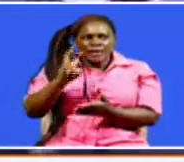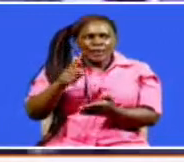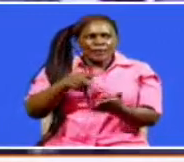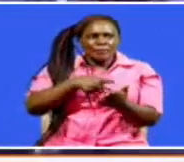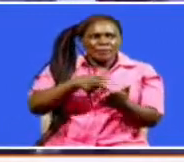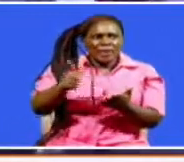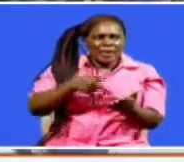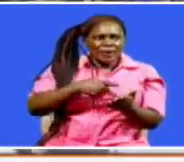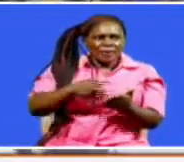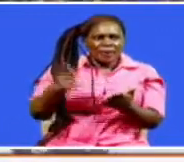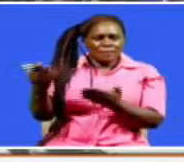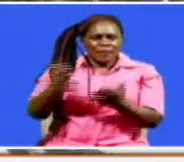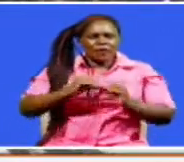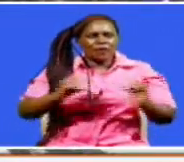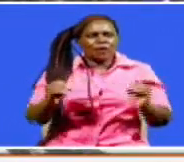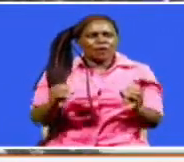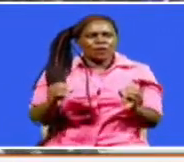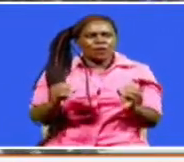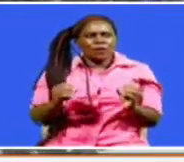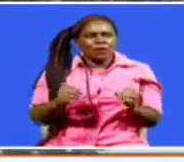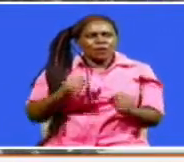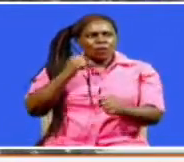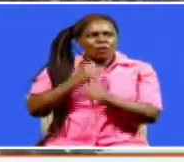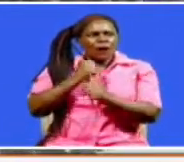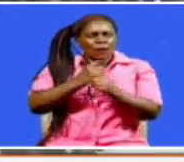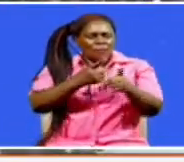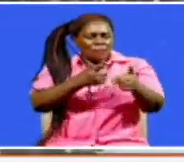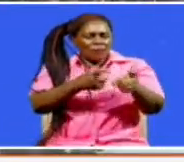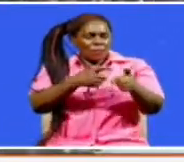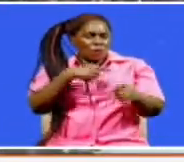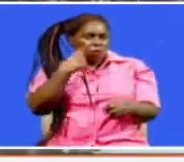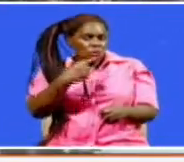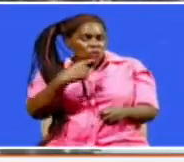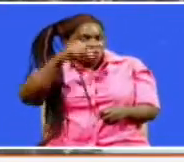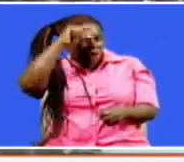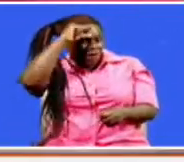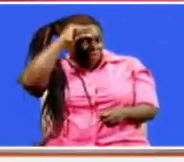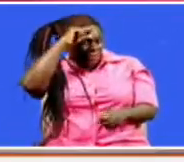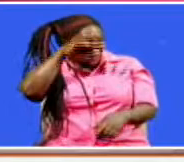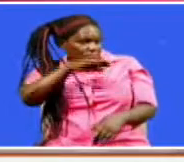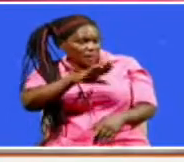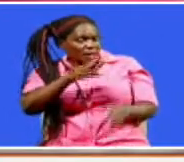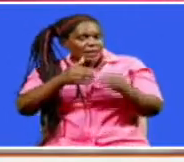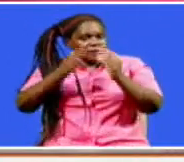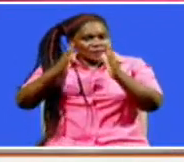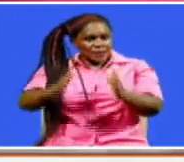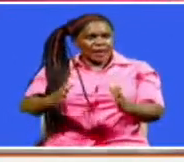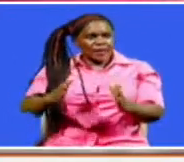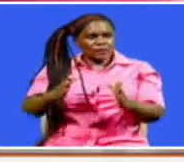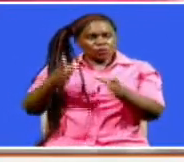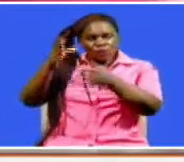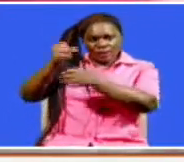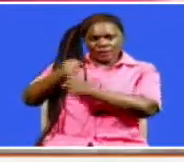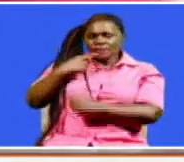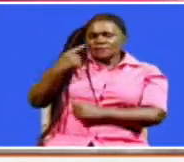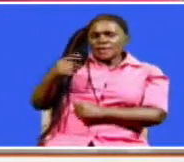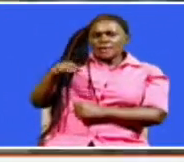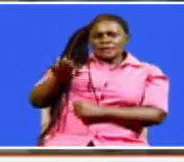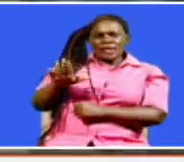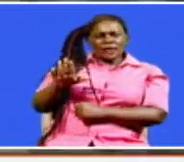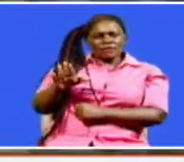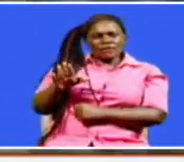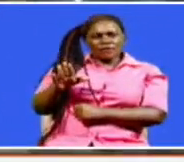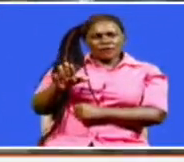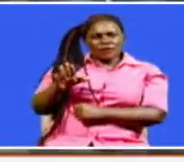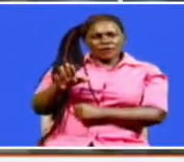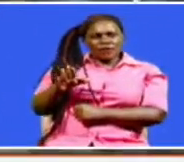unalipwa na ingine iletwi. Wafanyikazi hao wakinyoshea kidole cha lawama kwa serikali na viongozi wa shirika hilo wakisema kuwa